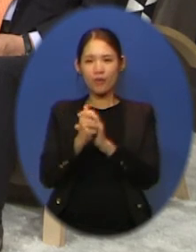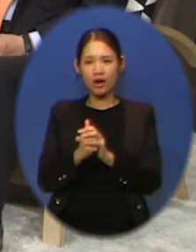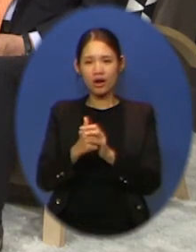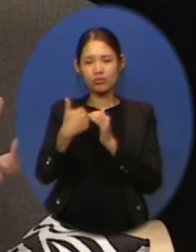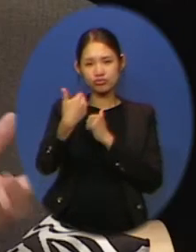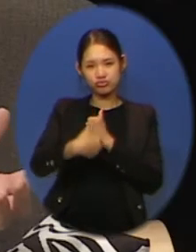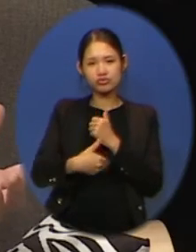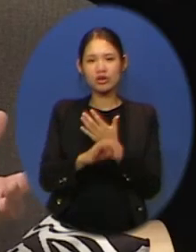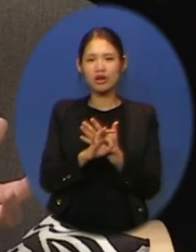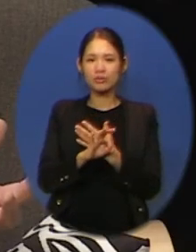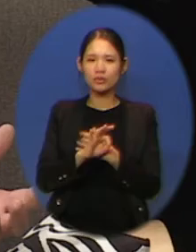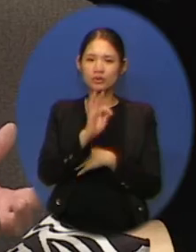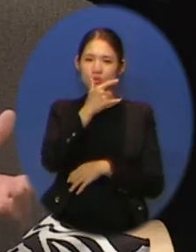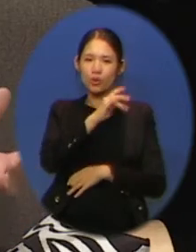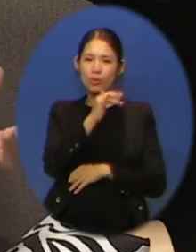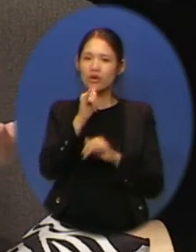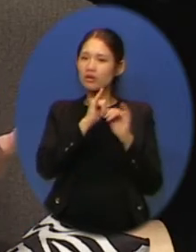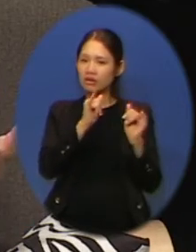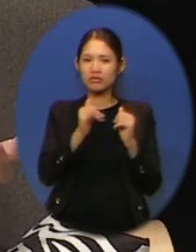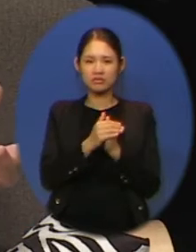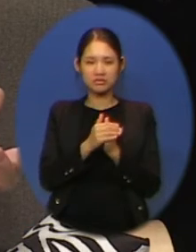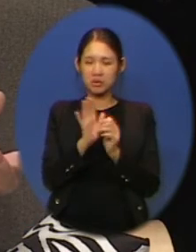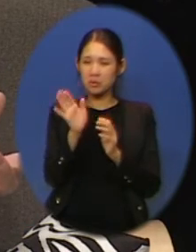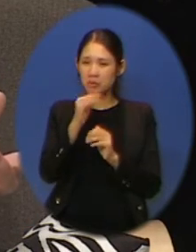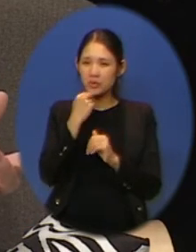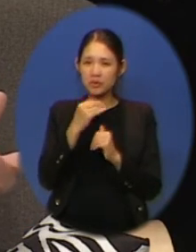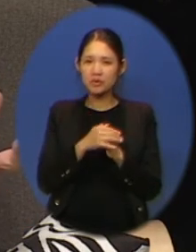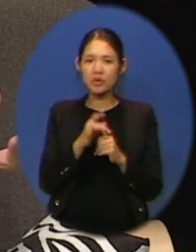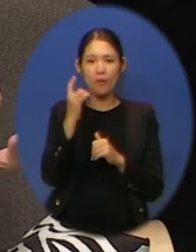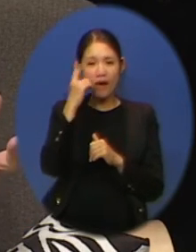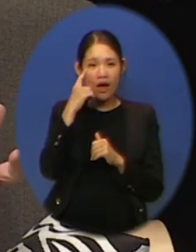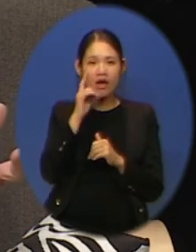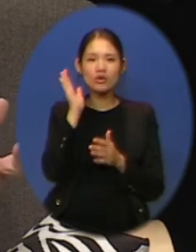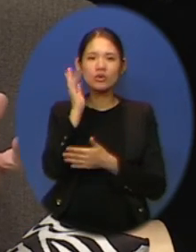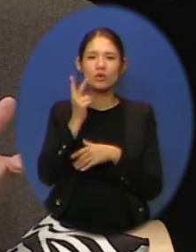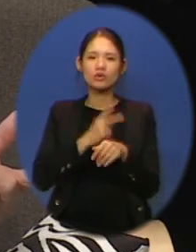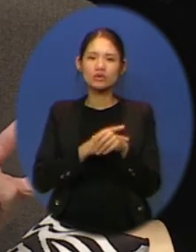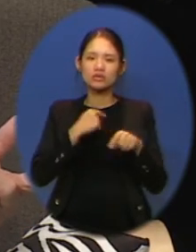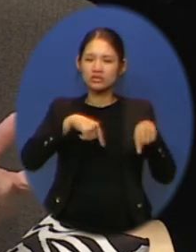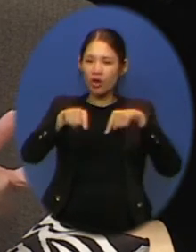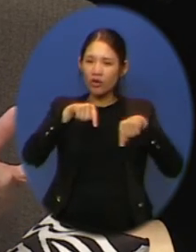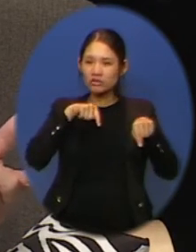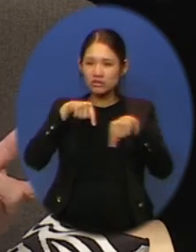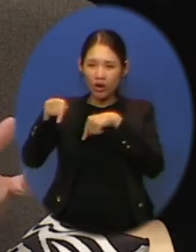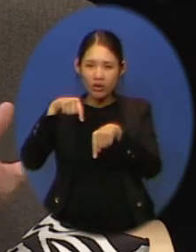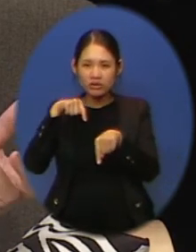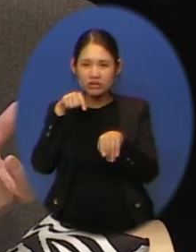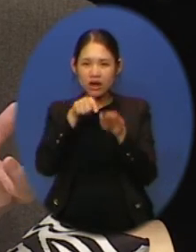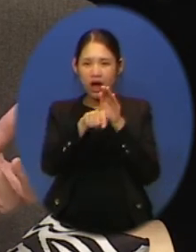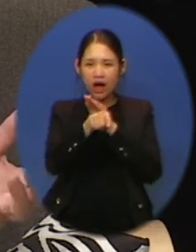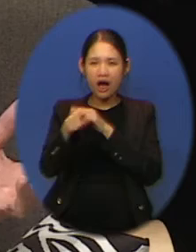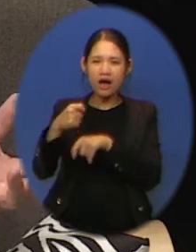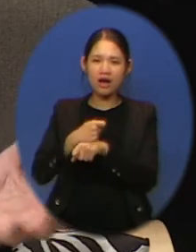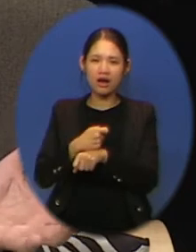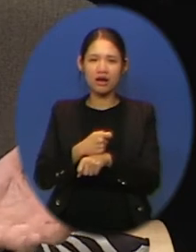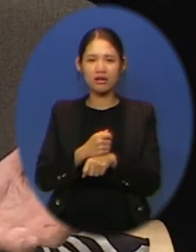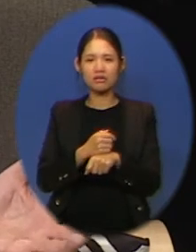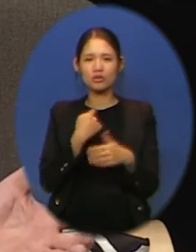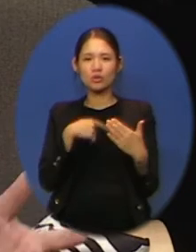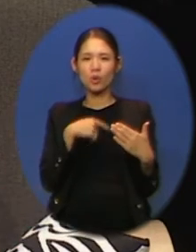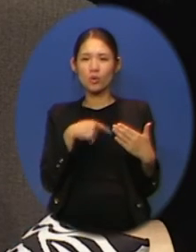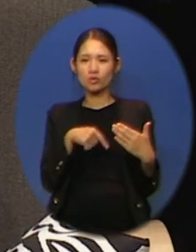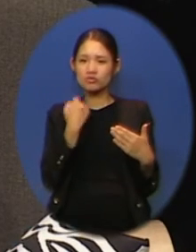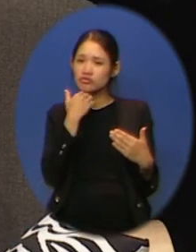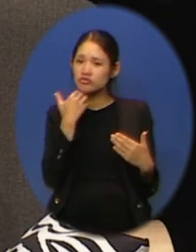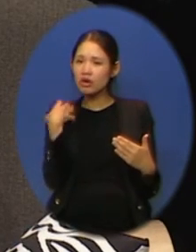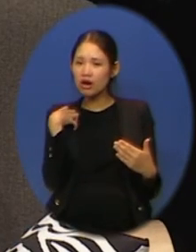사람이 하나도 없습니다. 오. 아니 교수들이 자꾸 나가서 정치한다 그러니까 뭐 시간 강사도 몇 개 놓고 다 정치하고 자이러니 교육은 누가